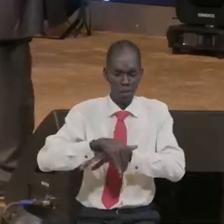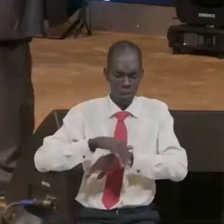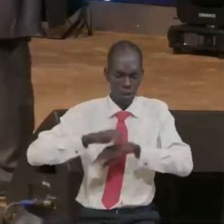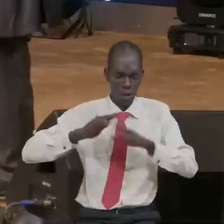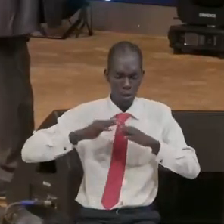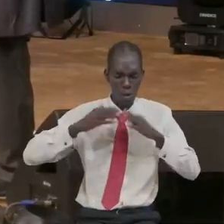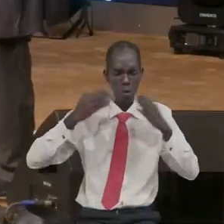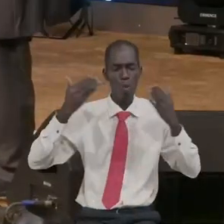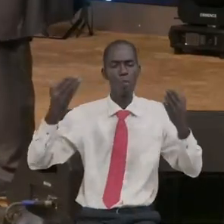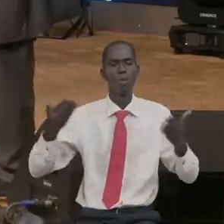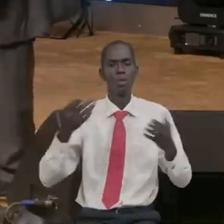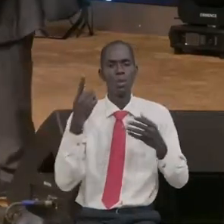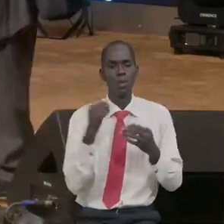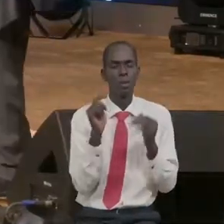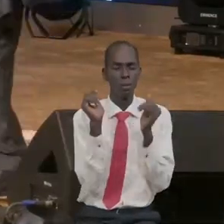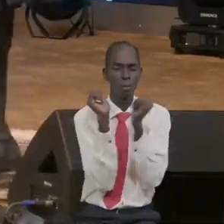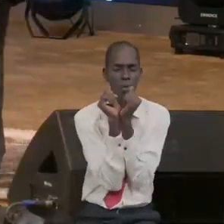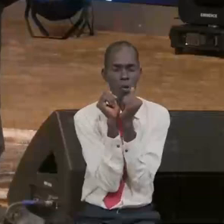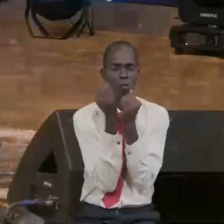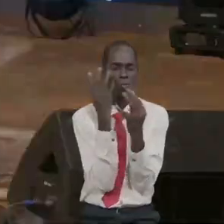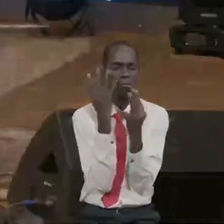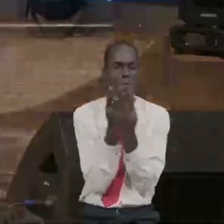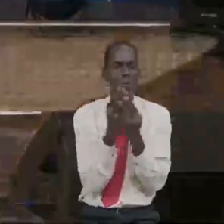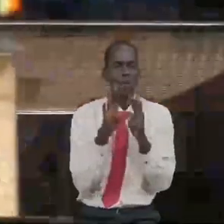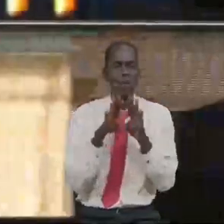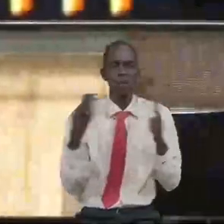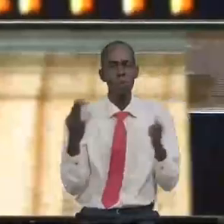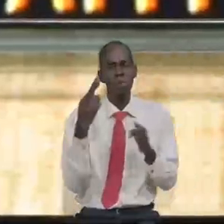ouvert pendant la nuit les portes de la prison.